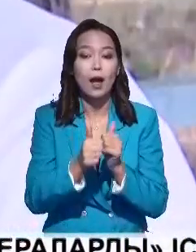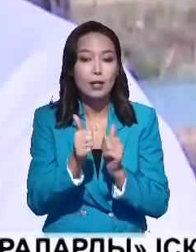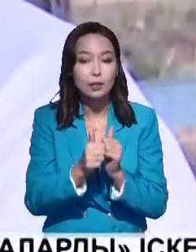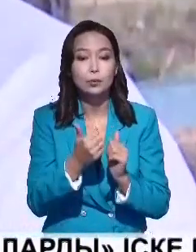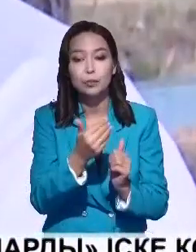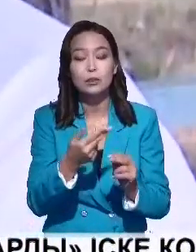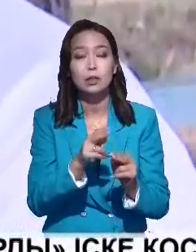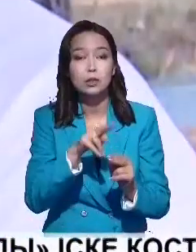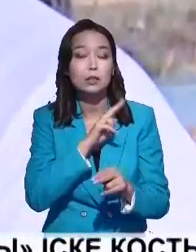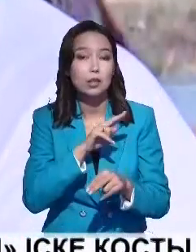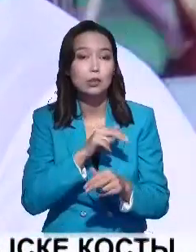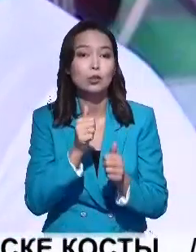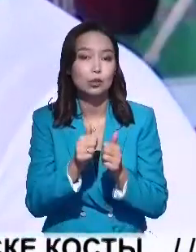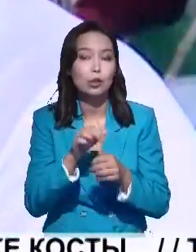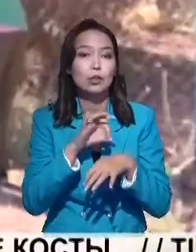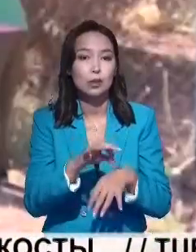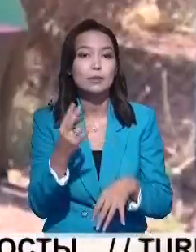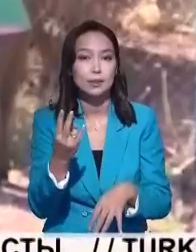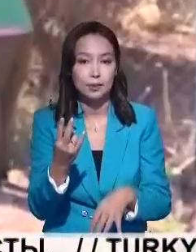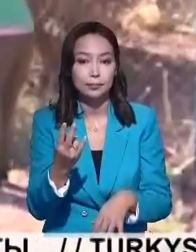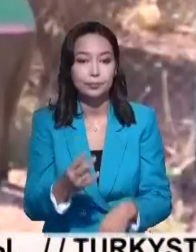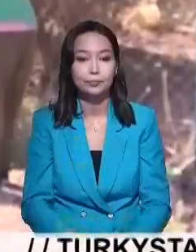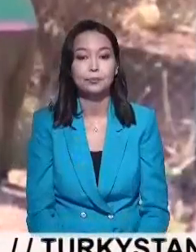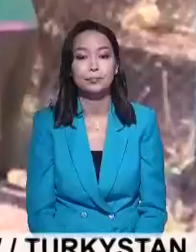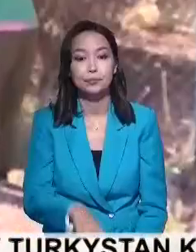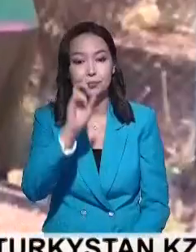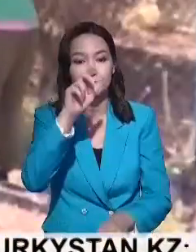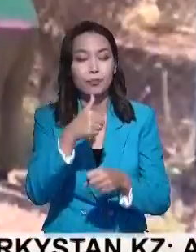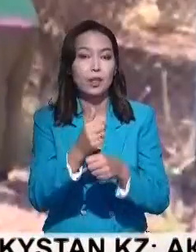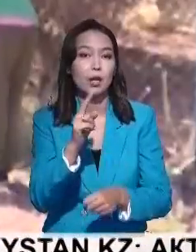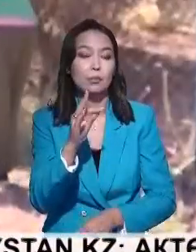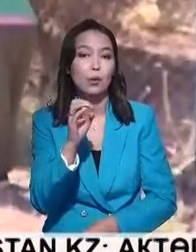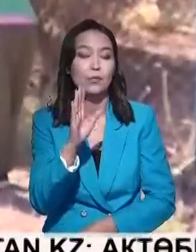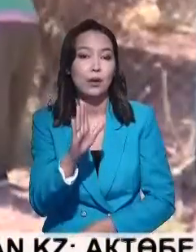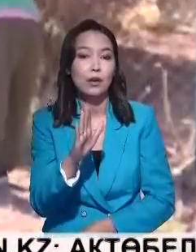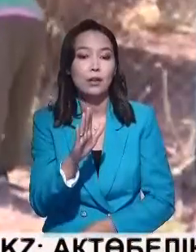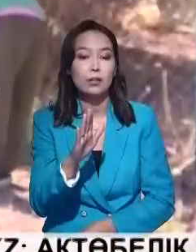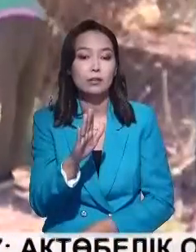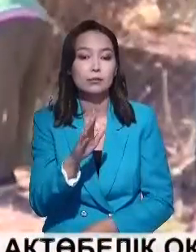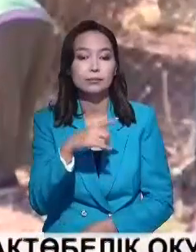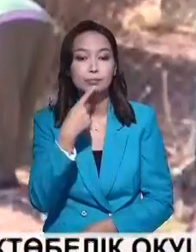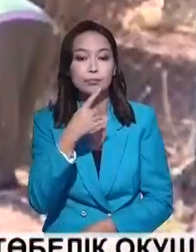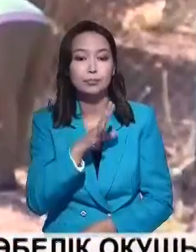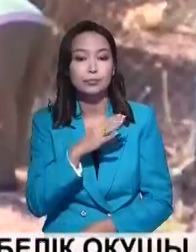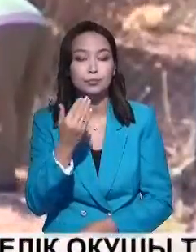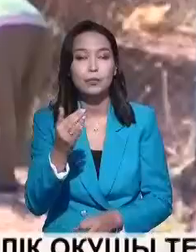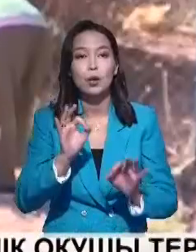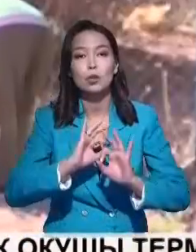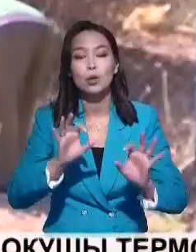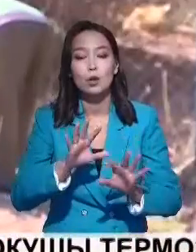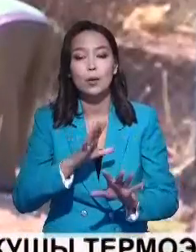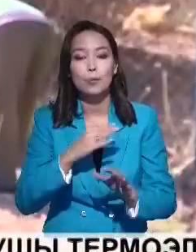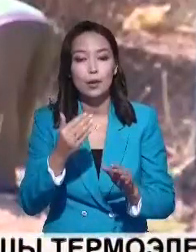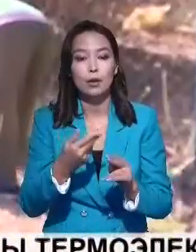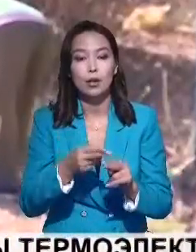тазалық жұмыстары үнемі қолға алынып жүргізілу керек. Мемлекет басшысы Қасым-Жомарт Кемелұлы Тоқаев дәстүрлі биылғы жолдауында 2-ші